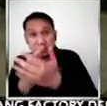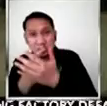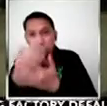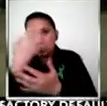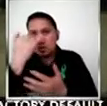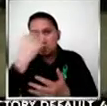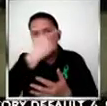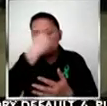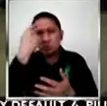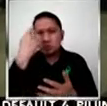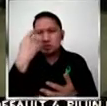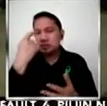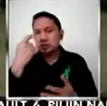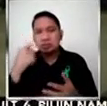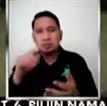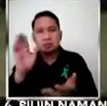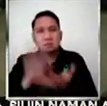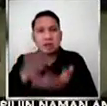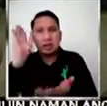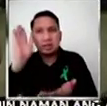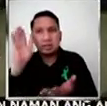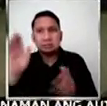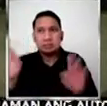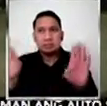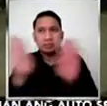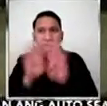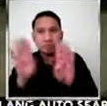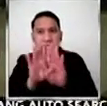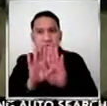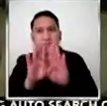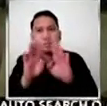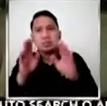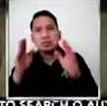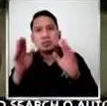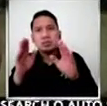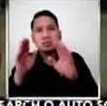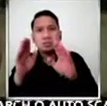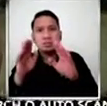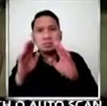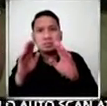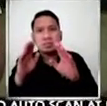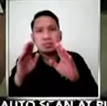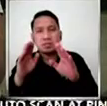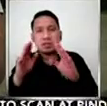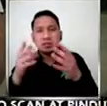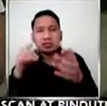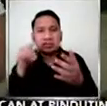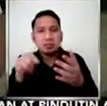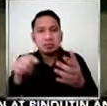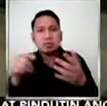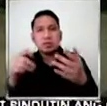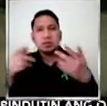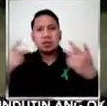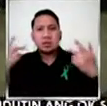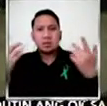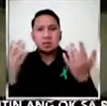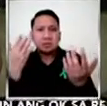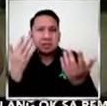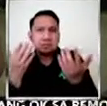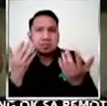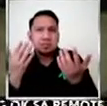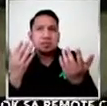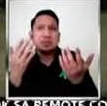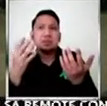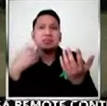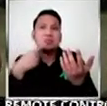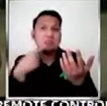ng isang distrito ng kanyang, sa kanyang mga kababayan dyan sa nasabing distrito kung saan siya nagmula. Pero dati nang sinabi ng